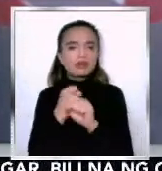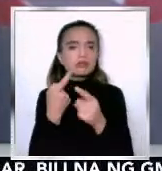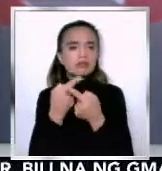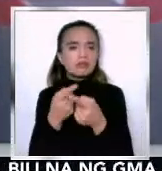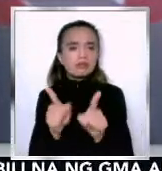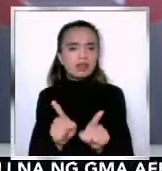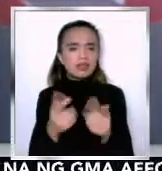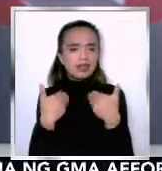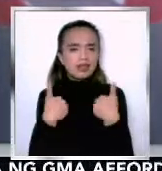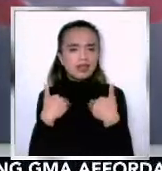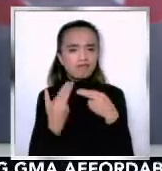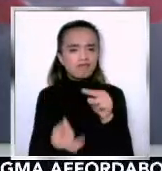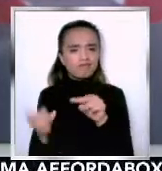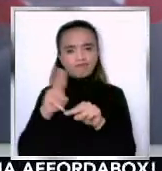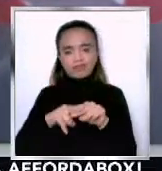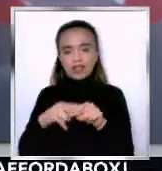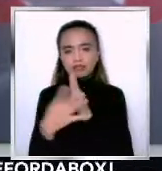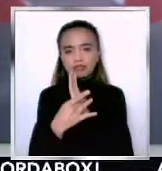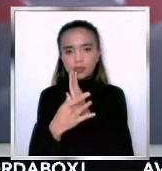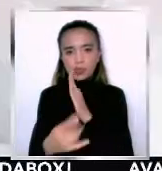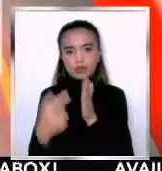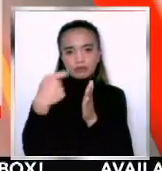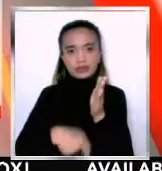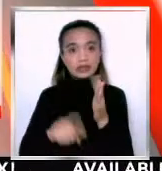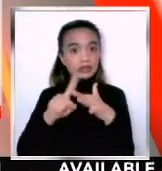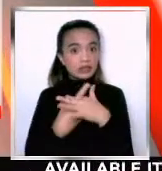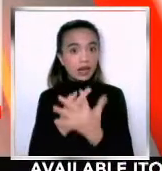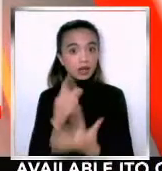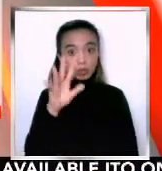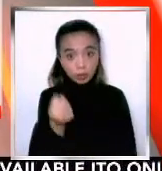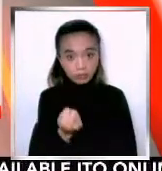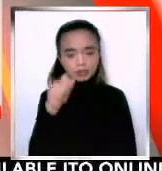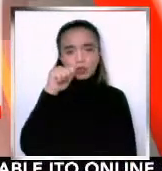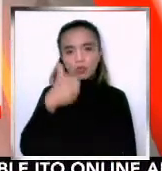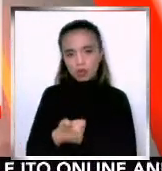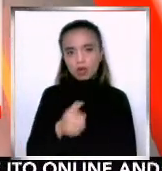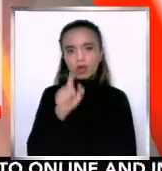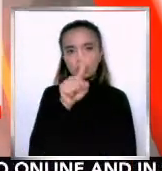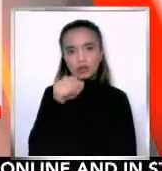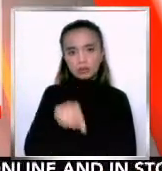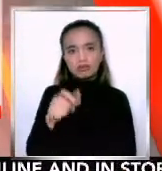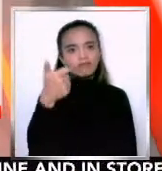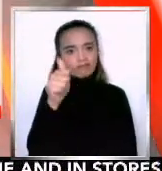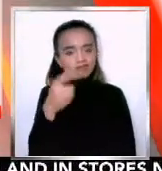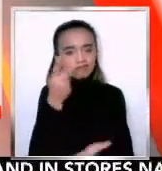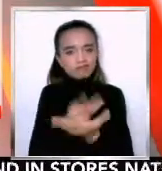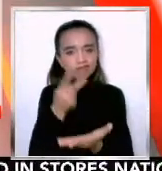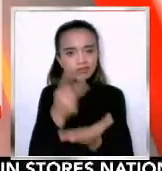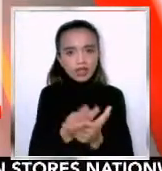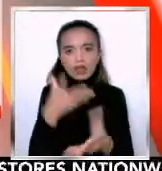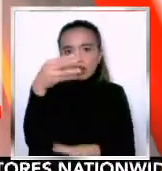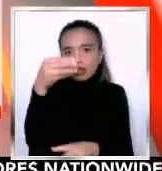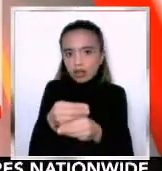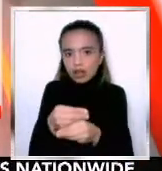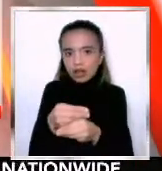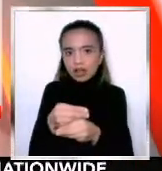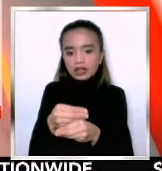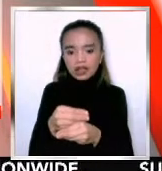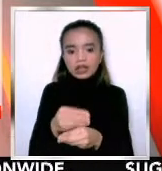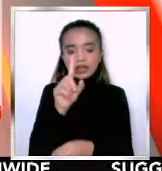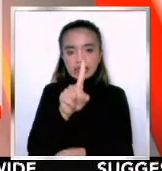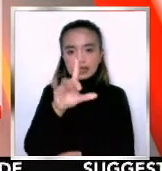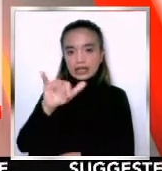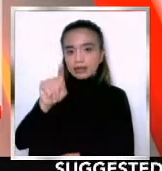ilang produktong petrolyo simula po yan bukas. 1 peso and 10 centavos ang dagdag presyo sa kada litro ng diesel